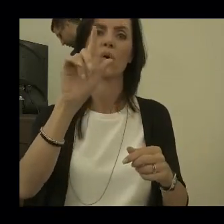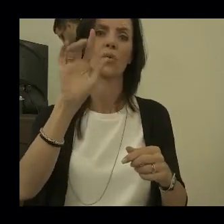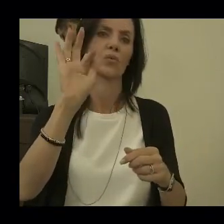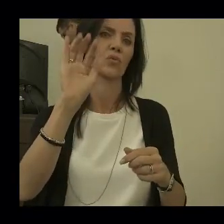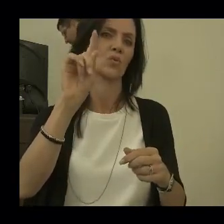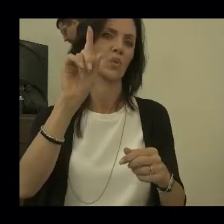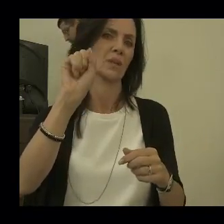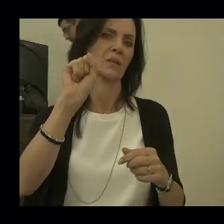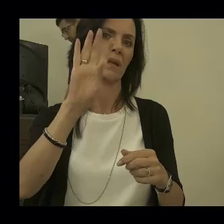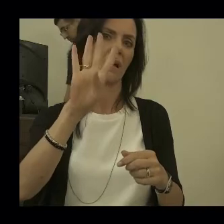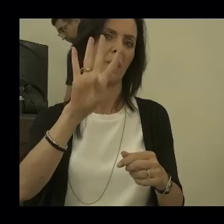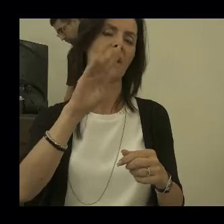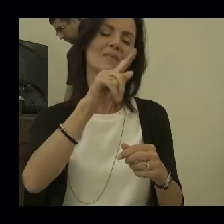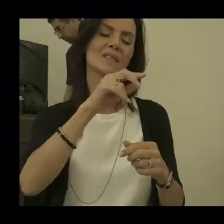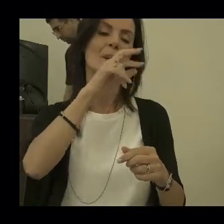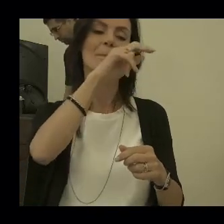אלו המדרגות הצרות.